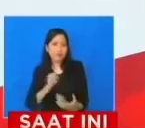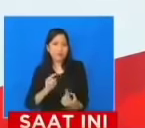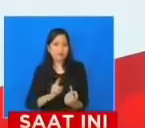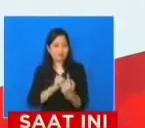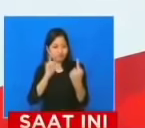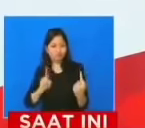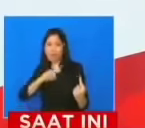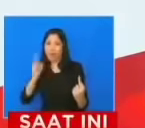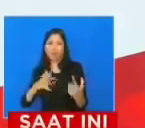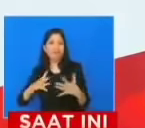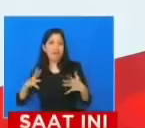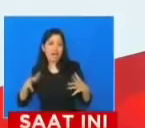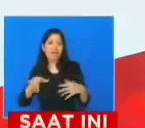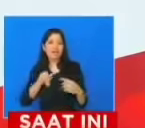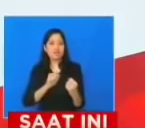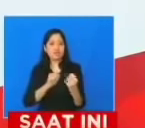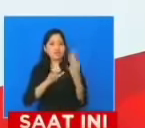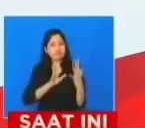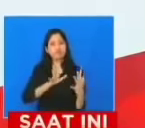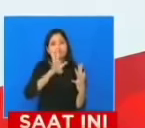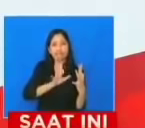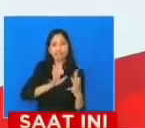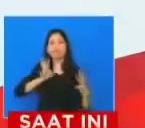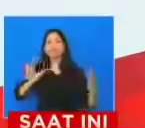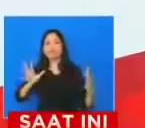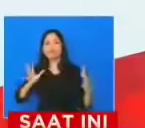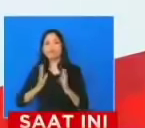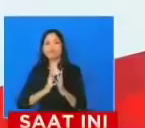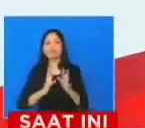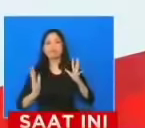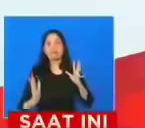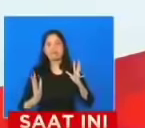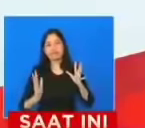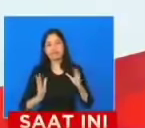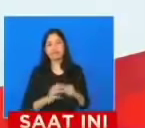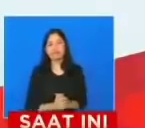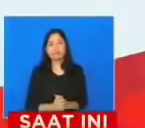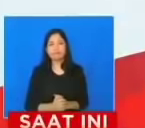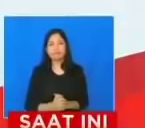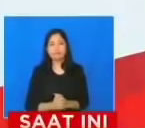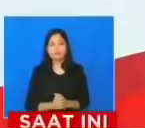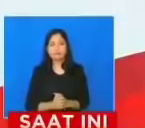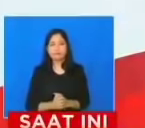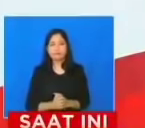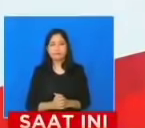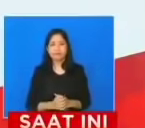untuk meningkatkan efektivitas physical distancing.